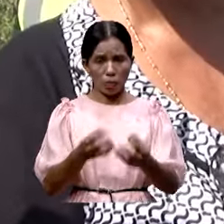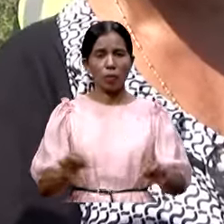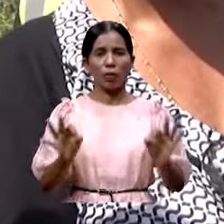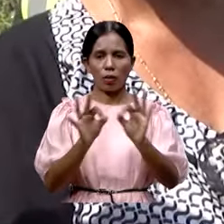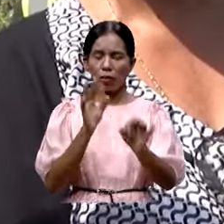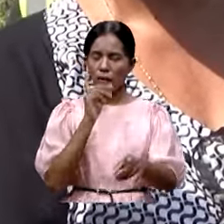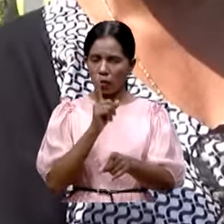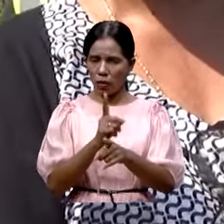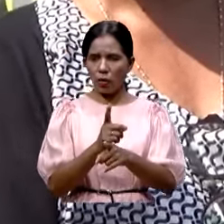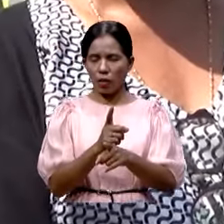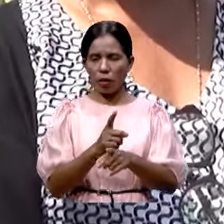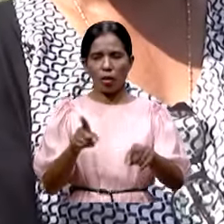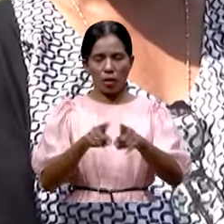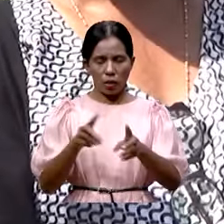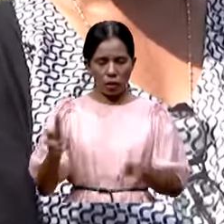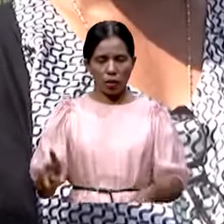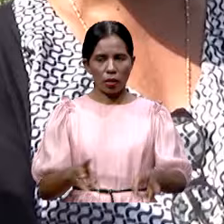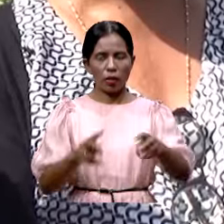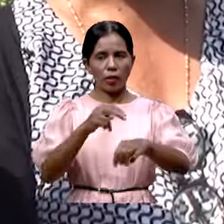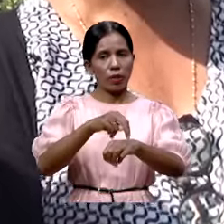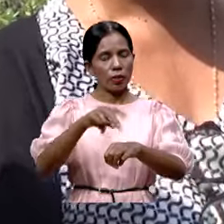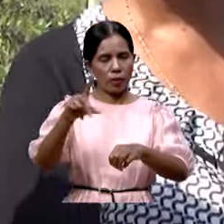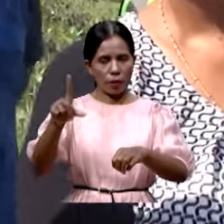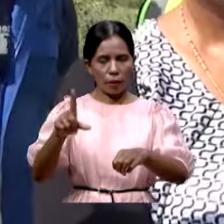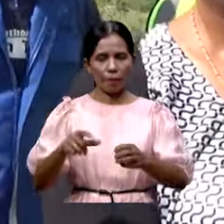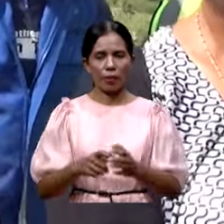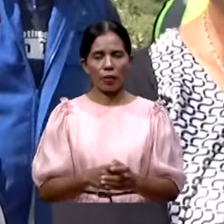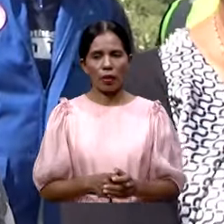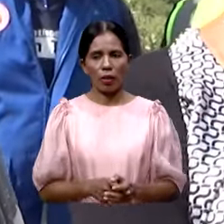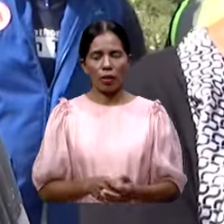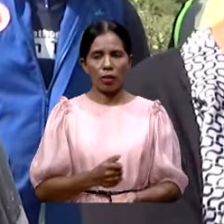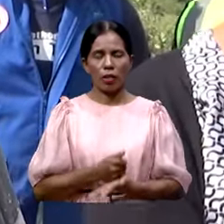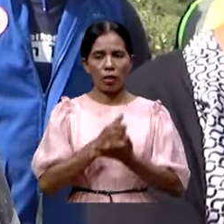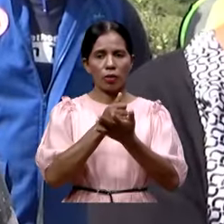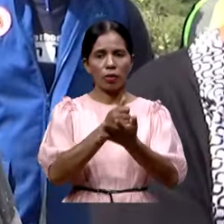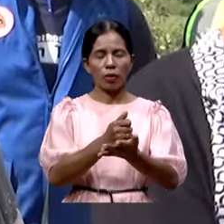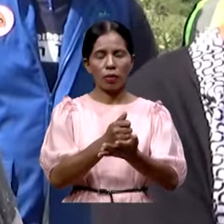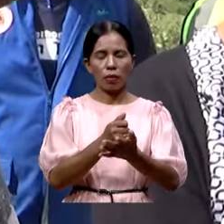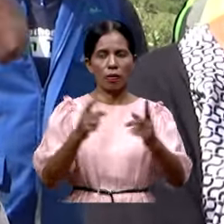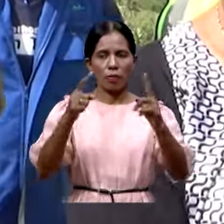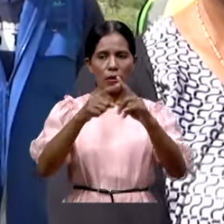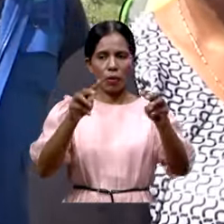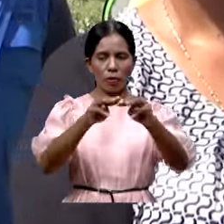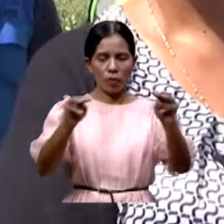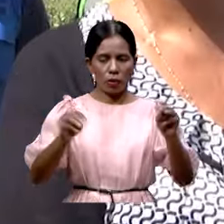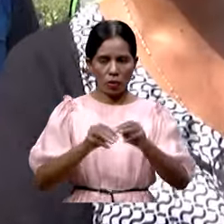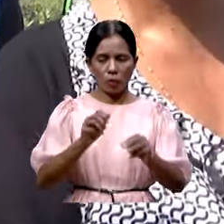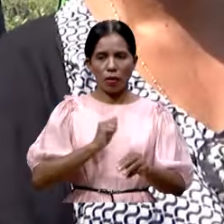ne nessa strada nazionale. Também se facilita para o município